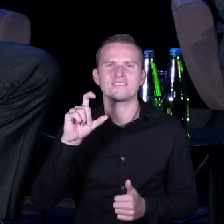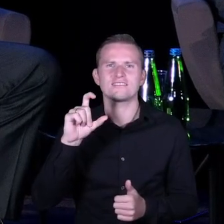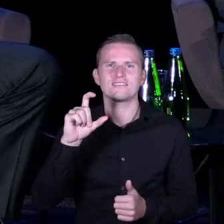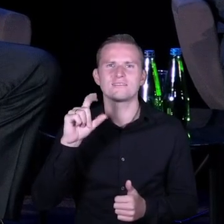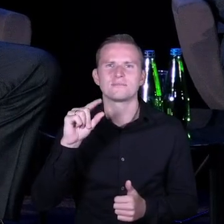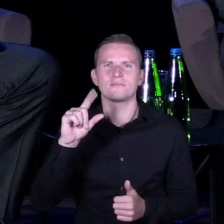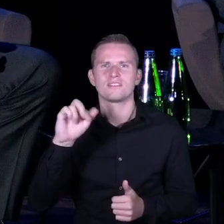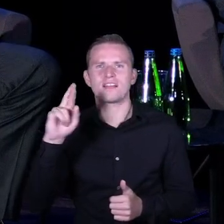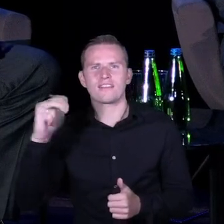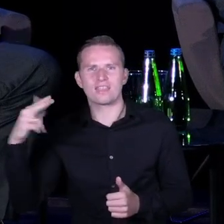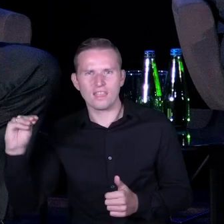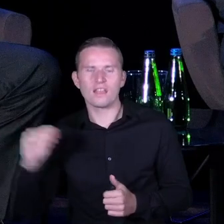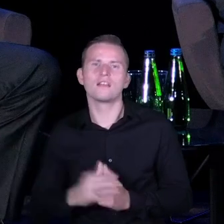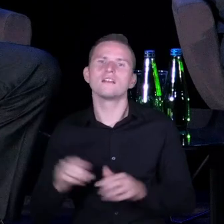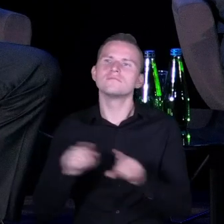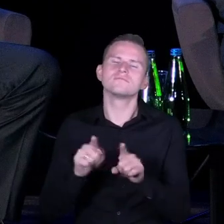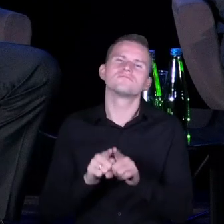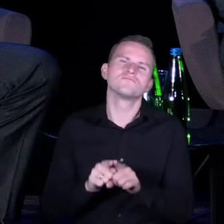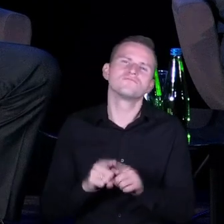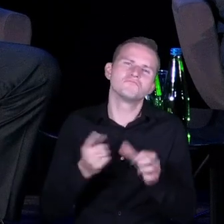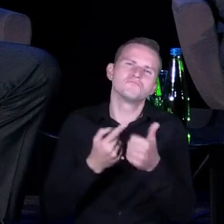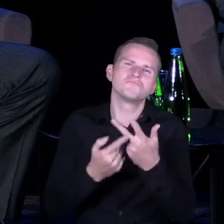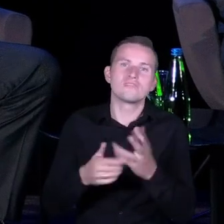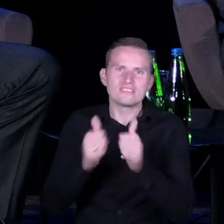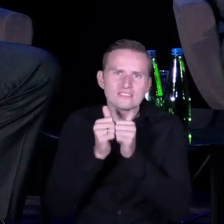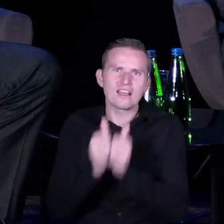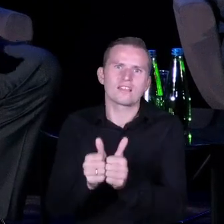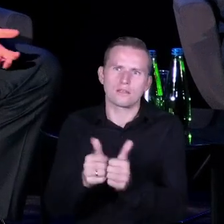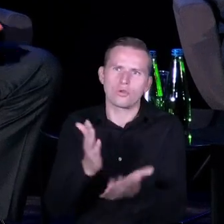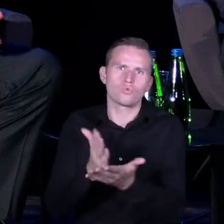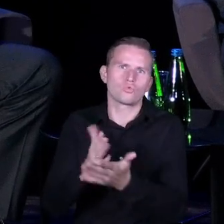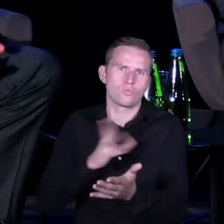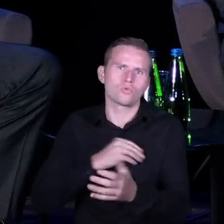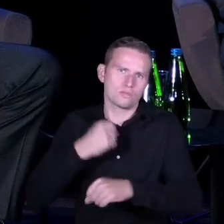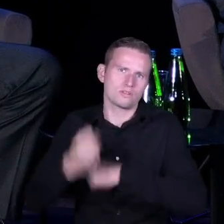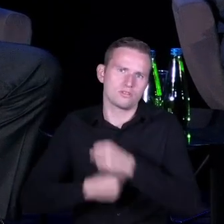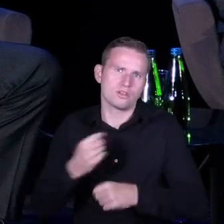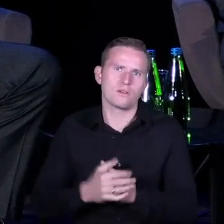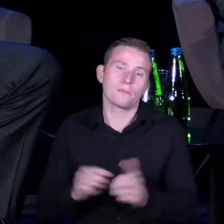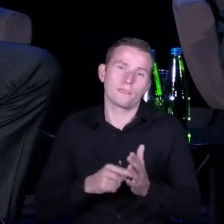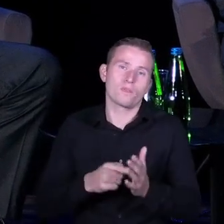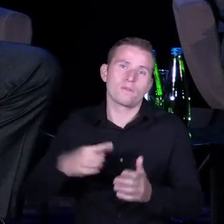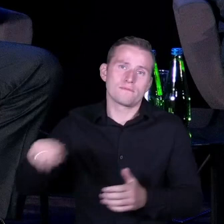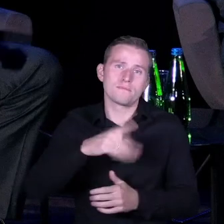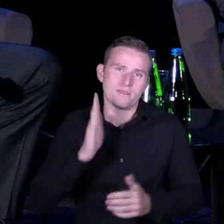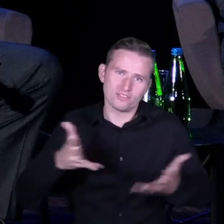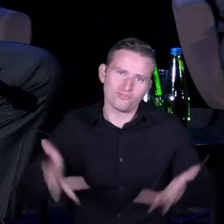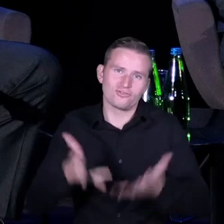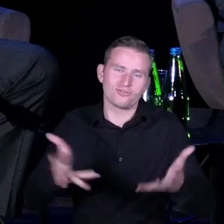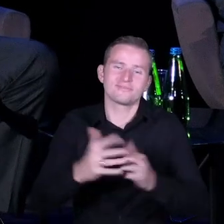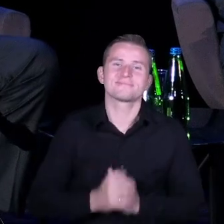ramach projektu, które jak widać przynosiły uczniom satysfakcję. I do tego będziemy też Państwa zachęcali. Dzięki